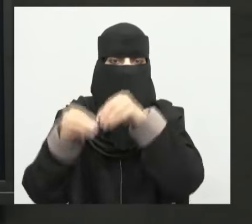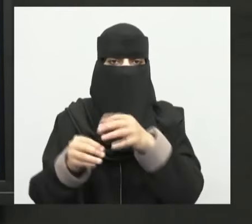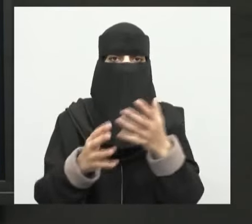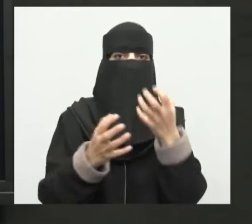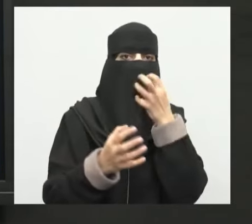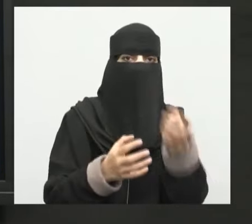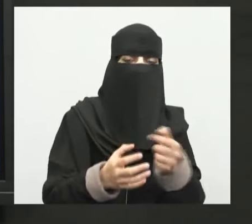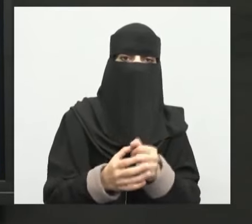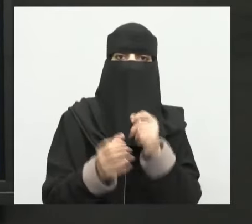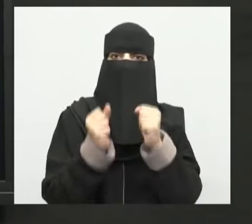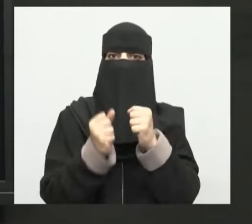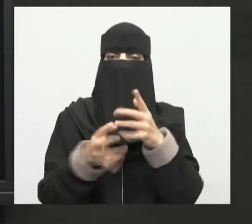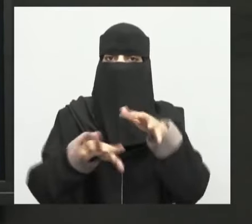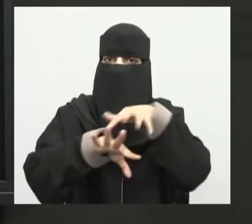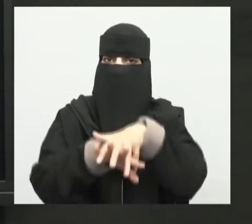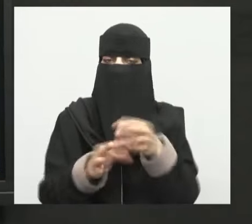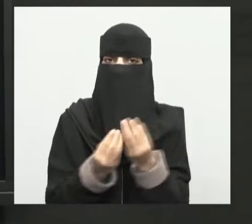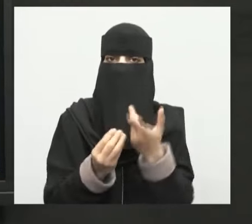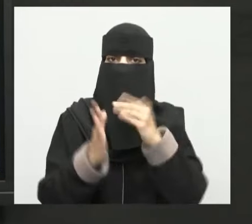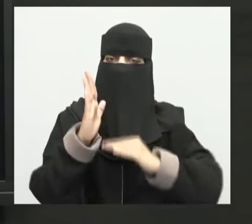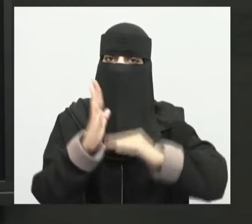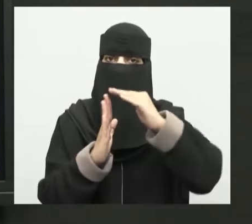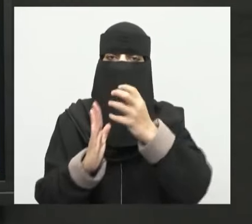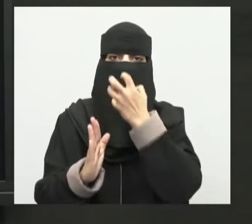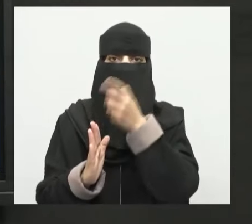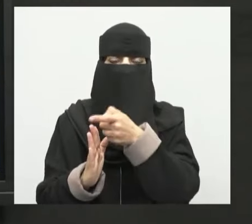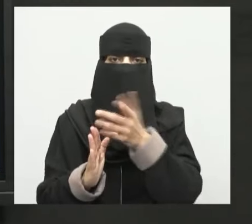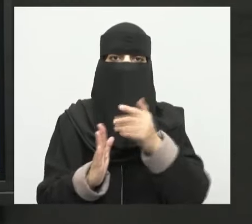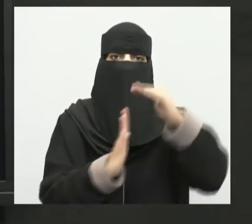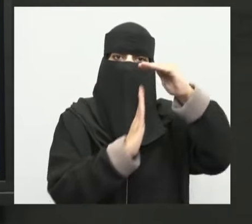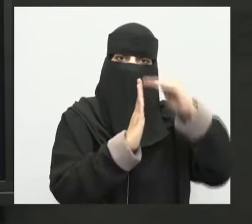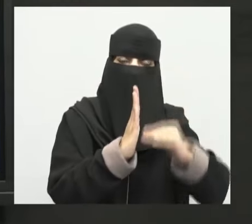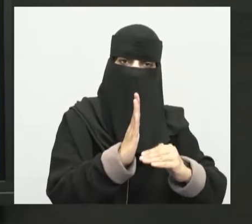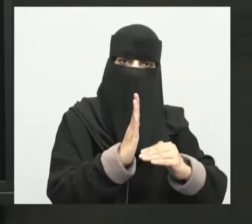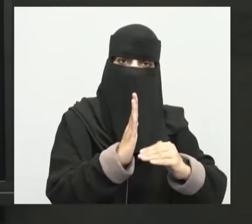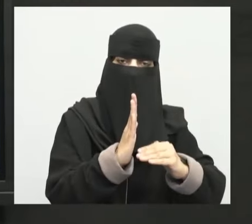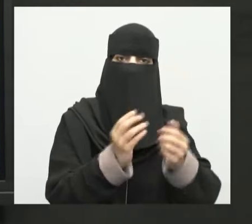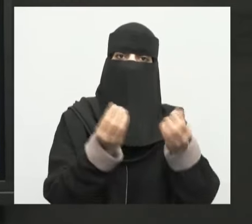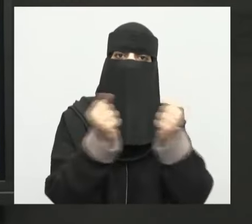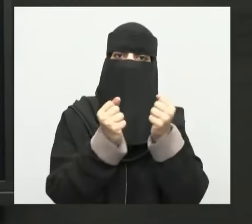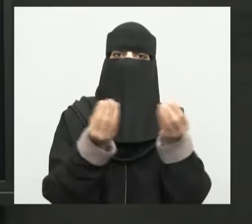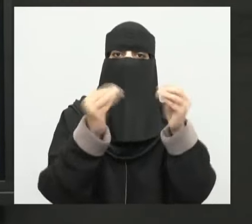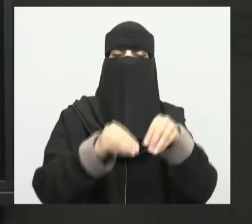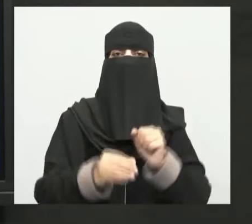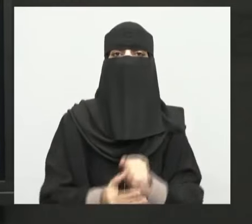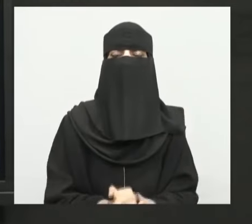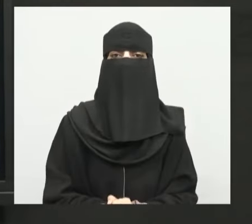التدفئه صعوبه التكيف معها لارتفاع الحراره و او شده